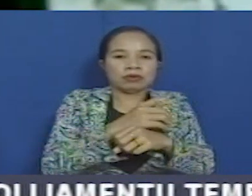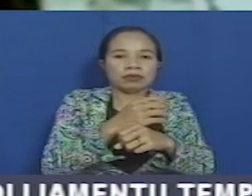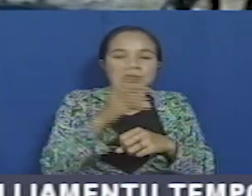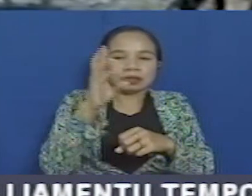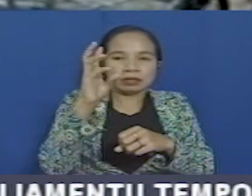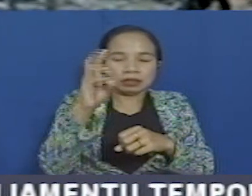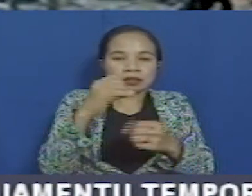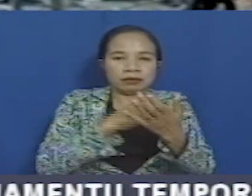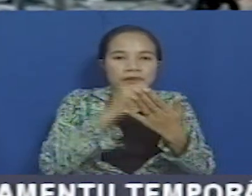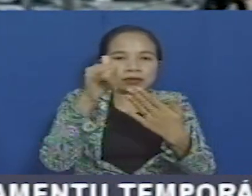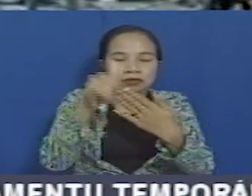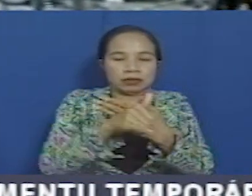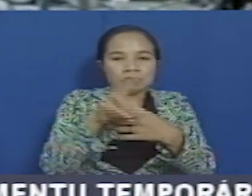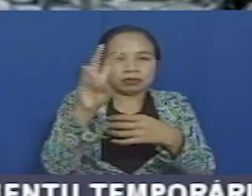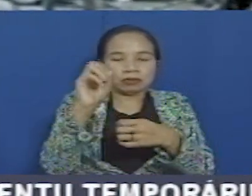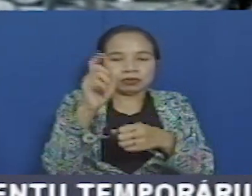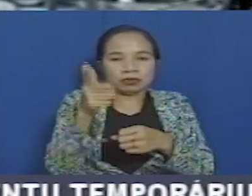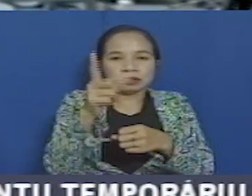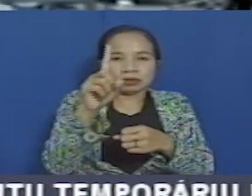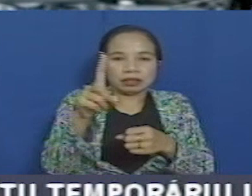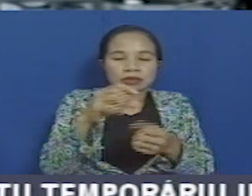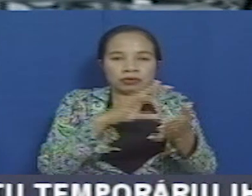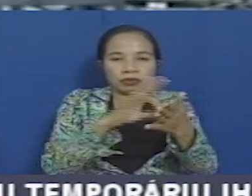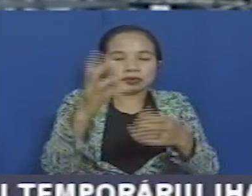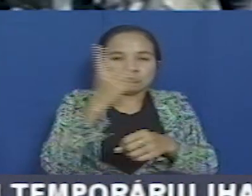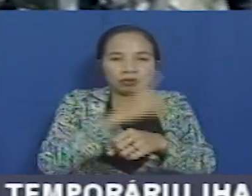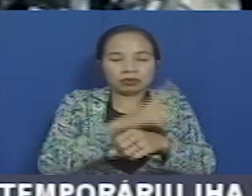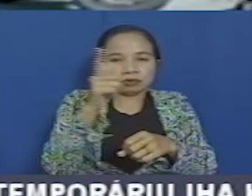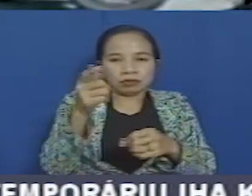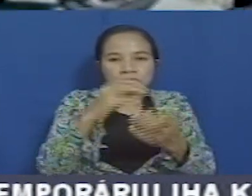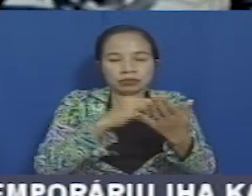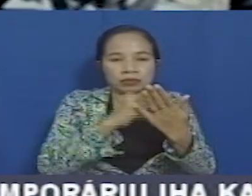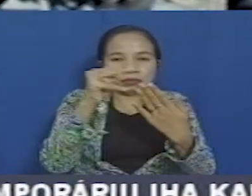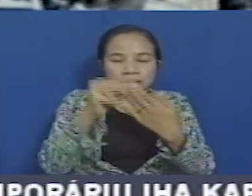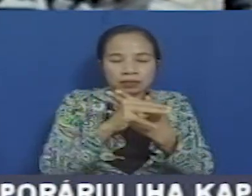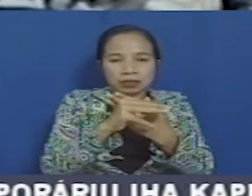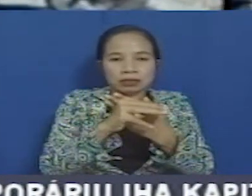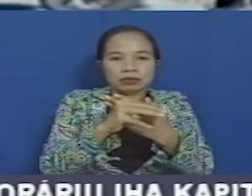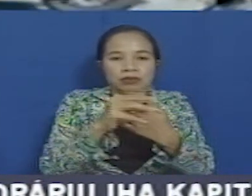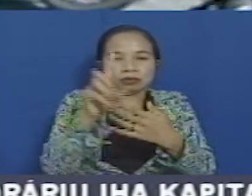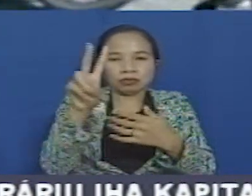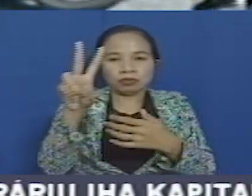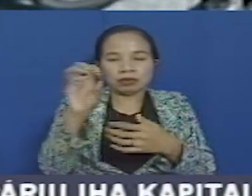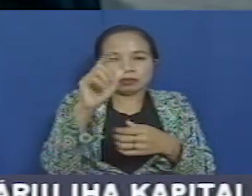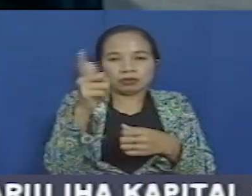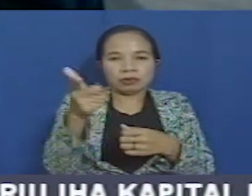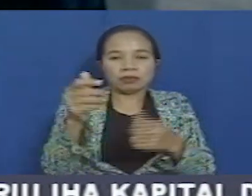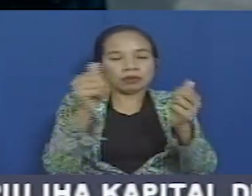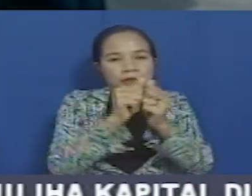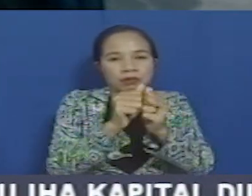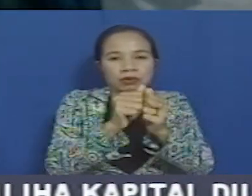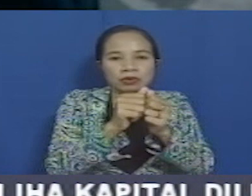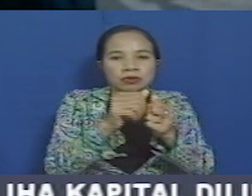zulu, rihun rua nulo recen ida, surahusi loron rua nulo recen ida, fulan marsu, rihun rua nulo,